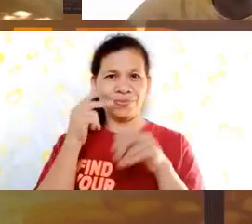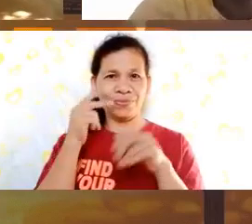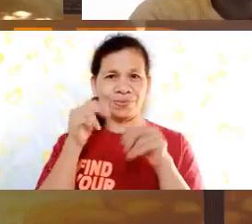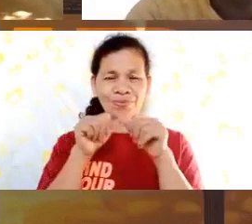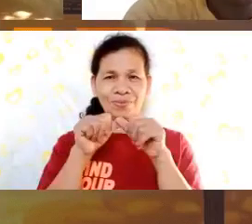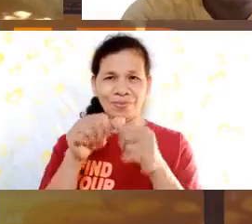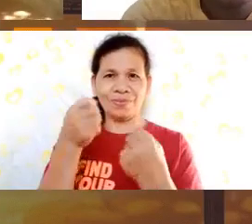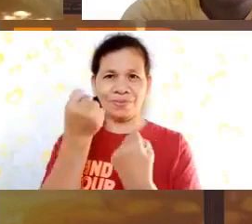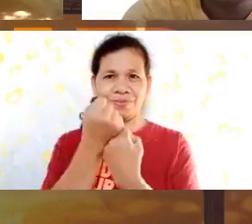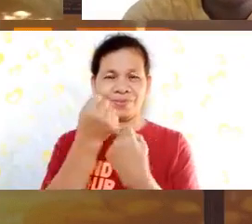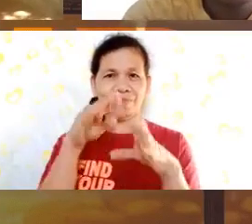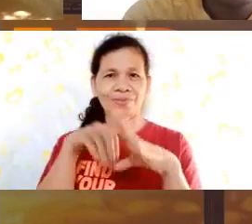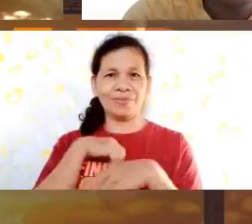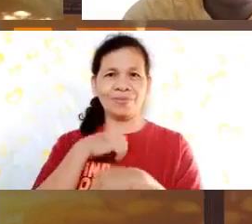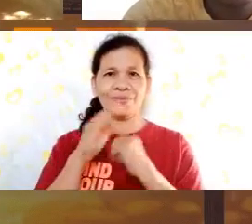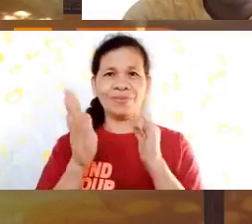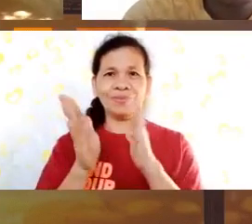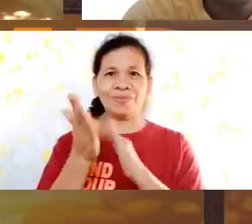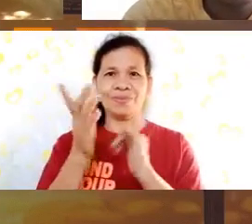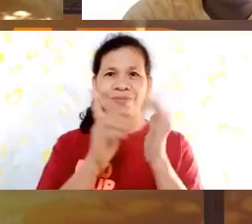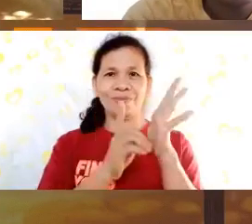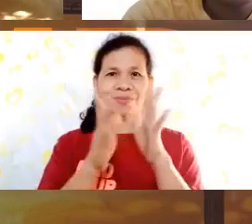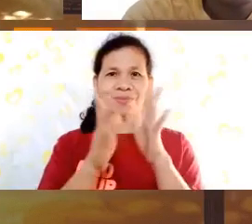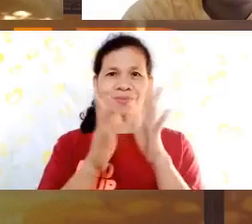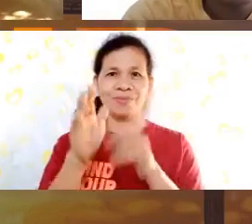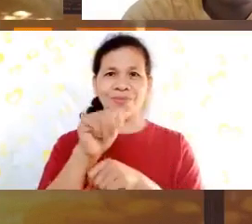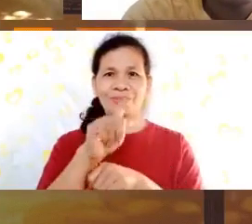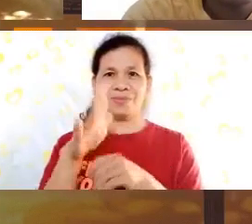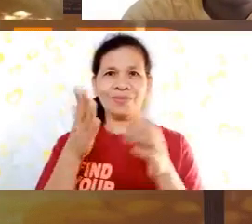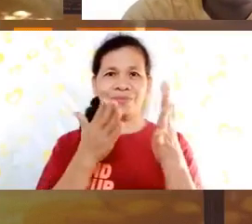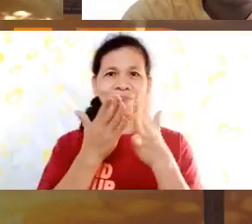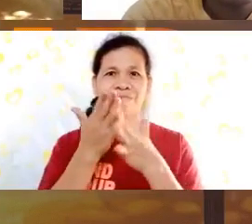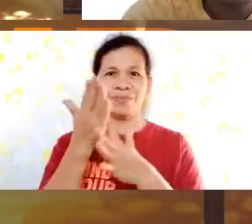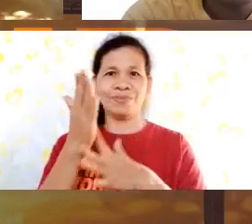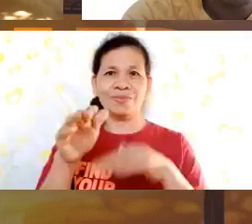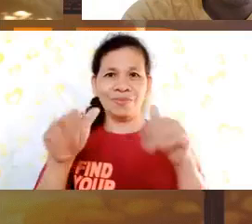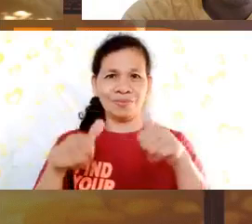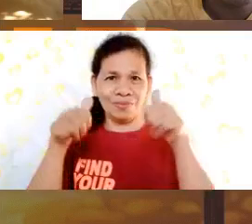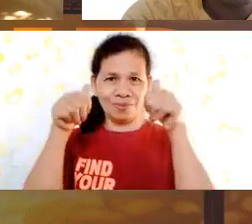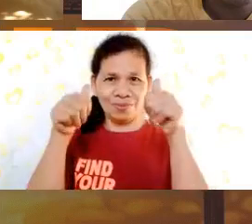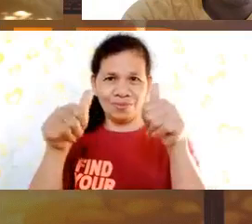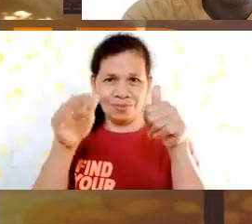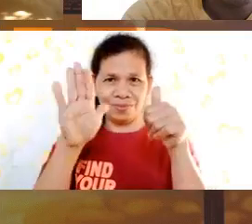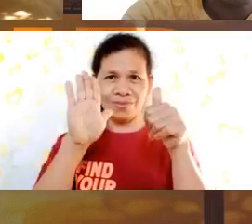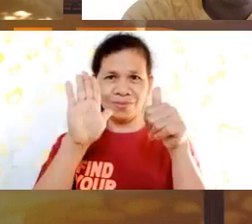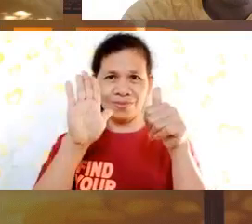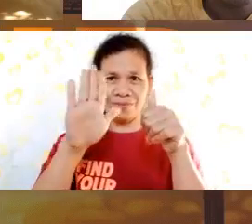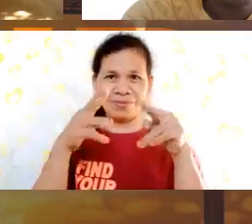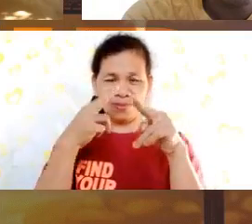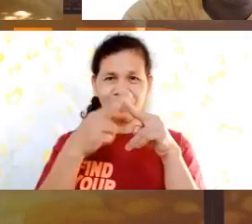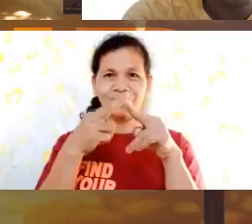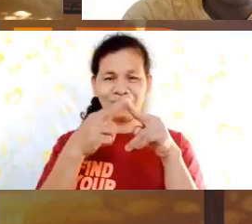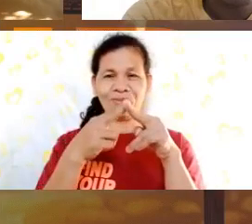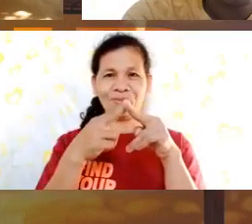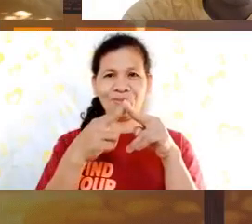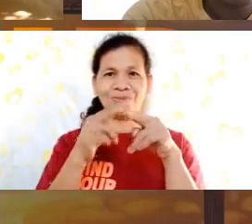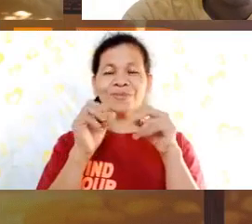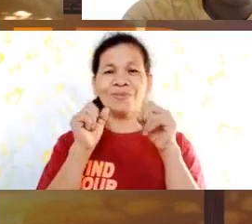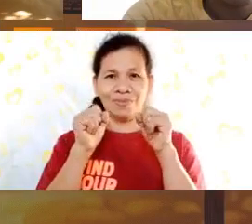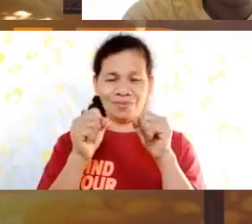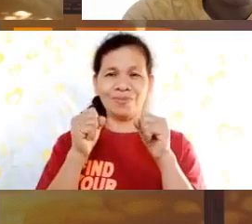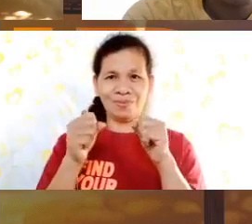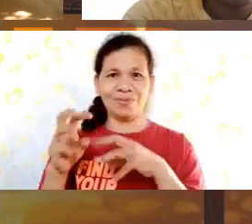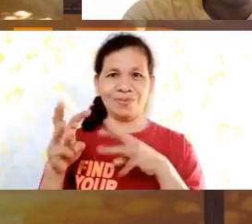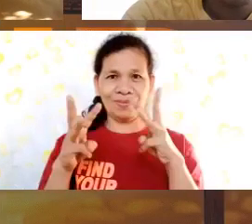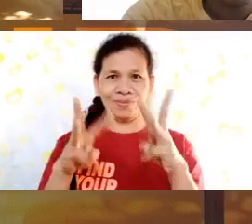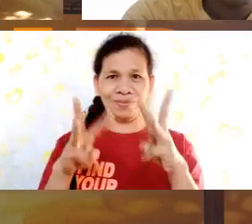pagsuporta sa ating morning devotional. At sa pamagitan po ng pagpa-flash ng inyong mga names, ay sa gayong kaparaanan, ay